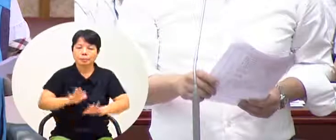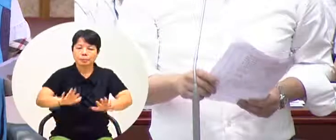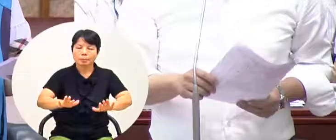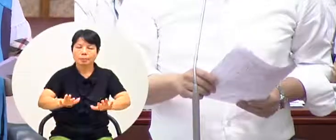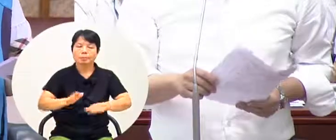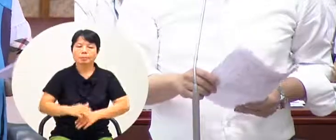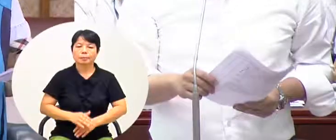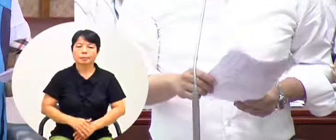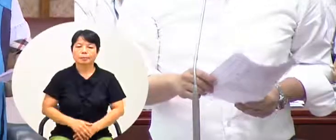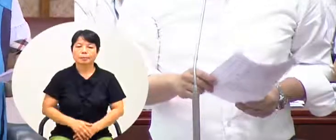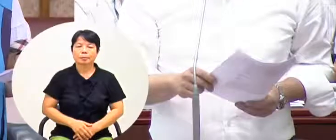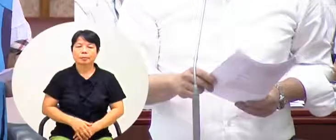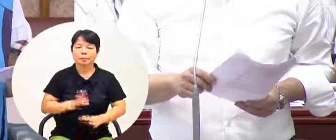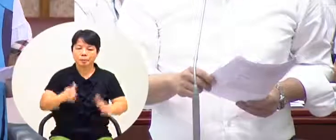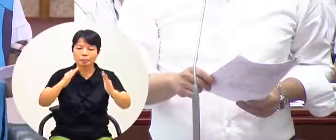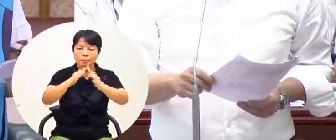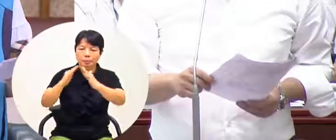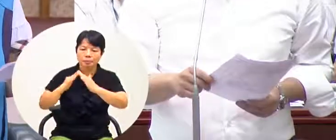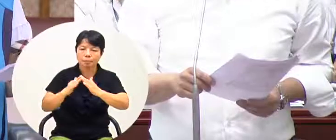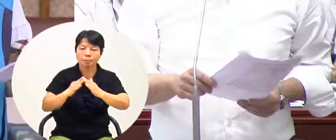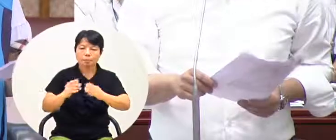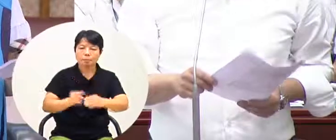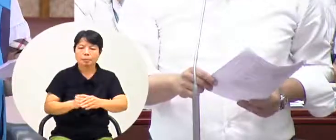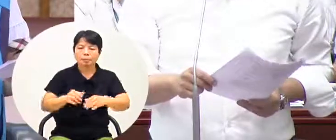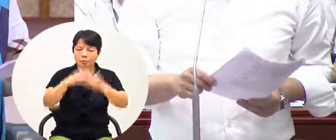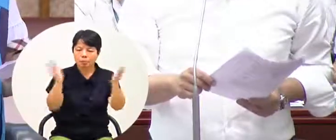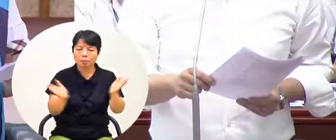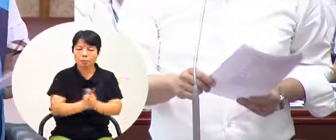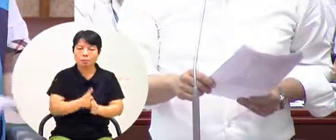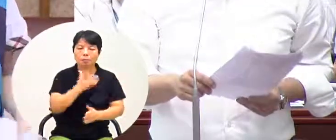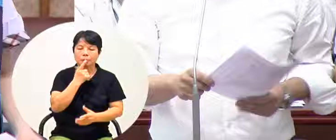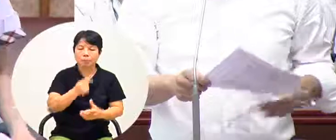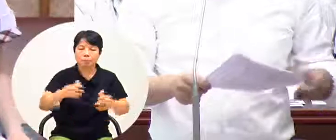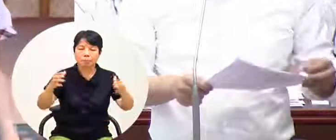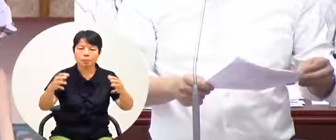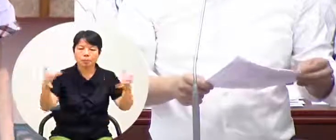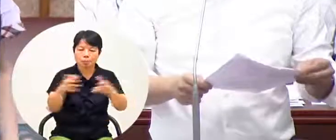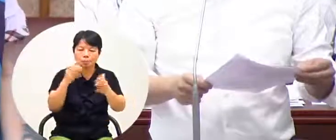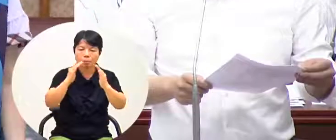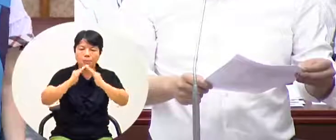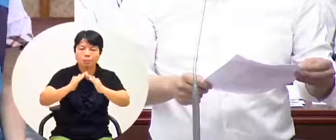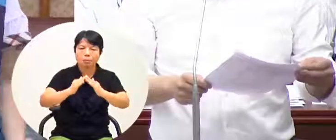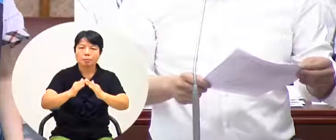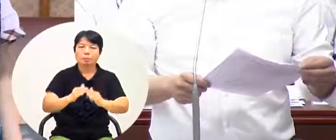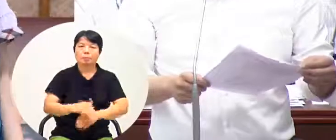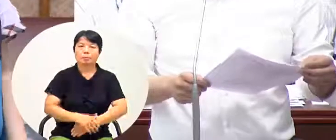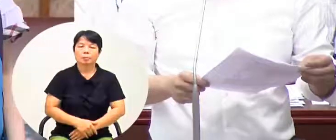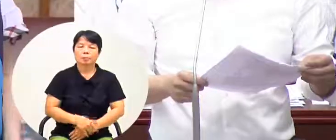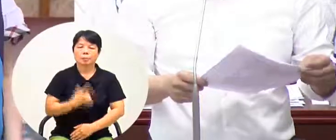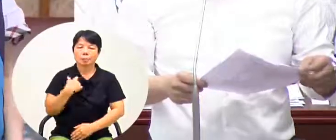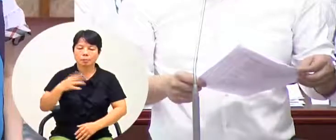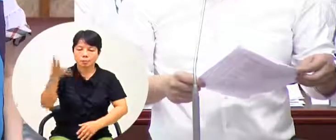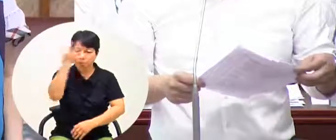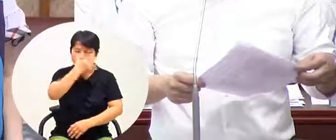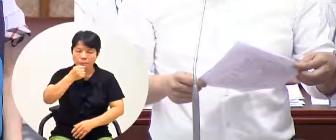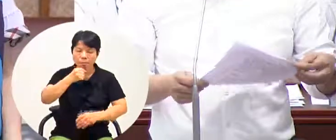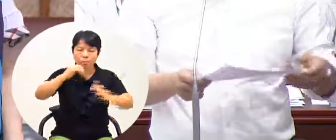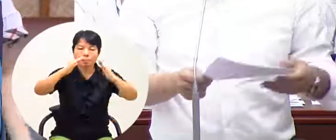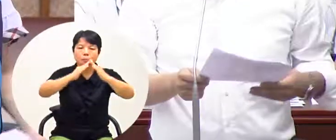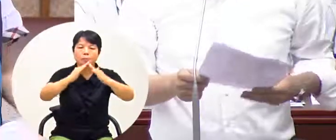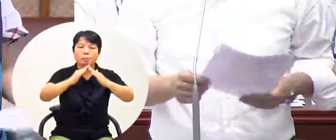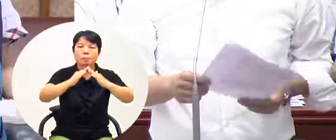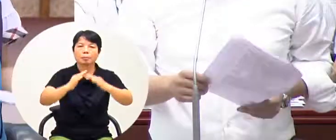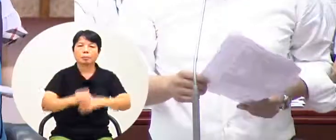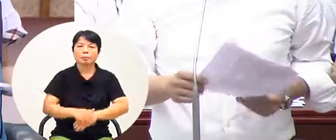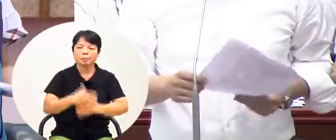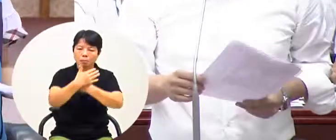以外，那我们同步也在进行一些老旧的房舍的这种修缮。好，刚